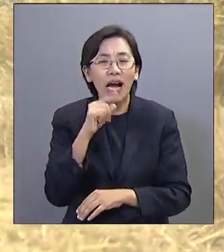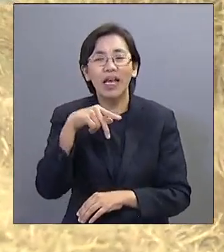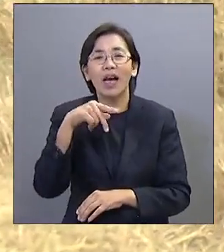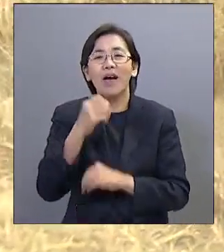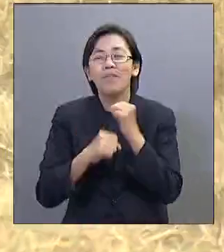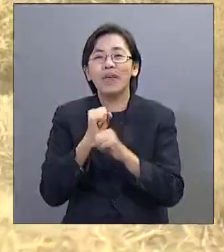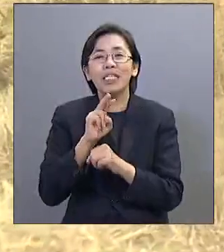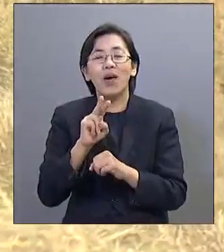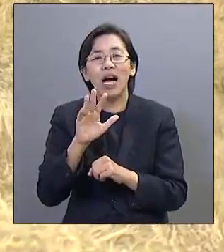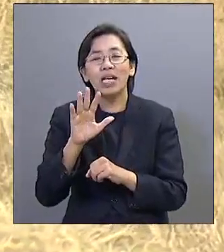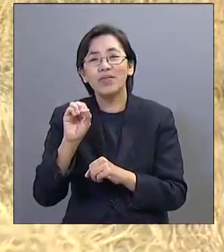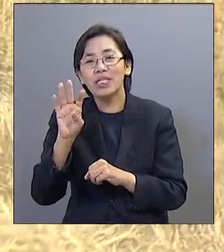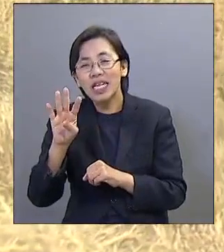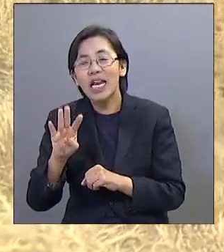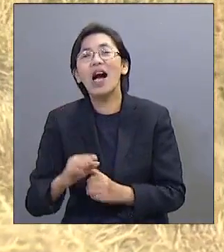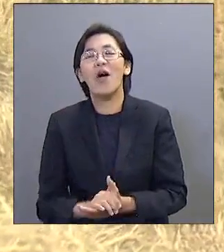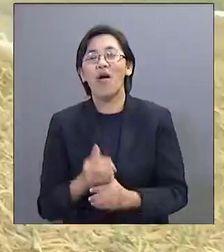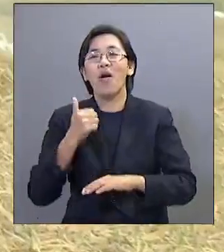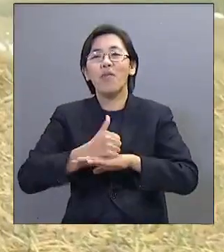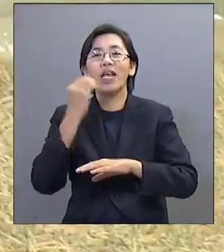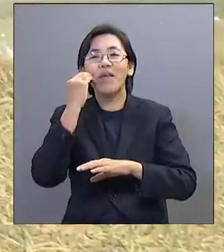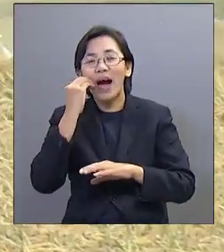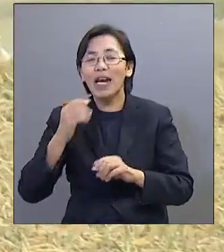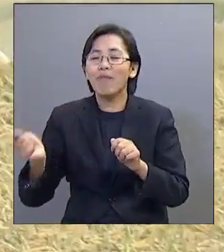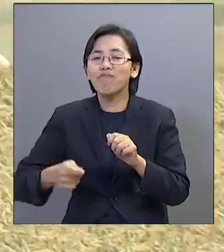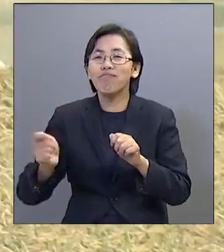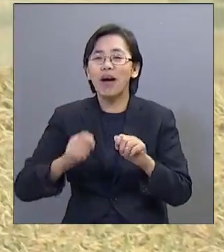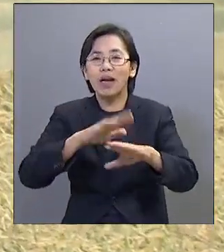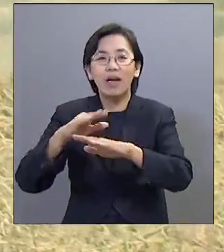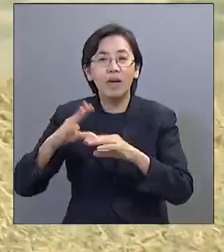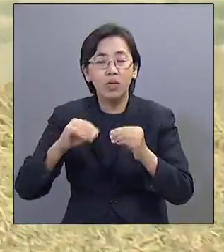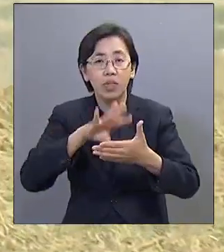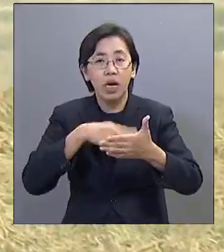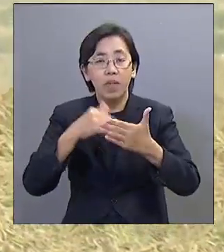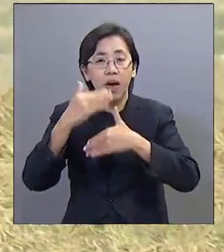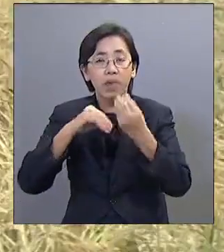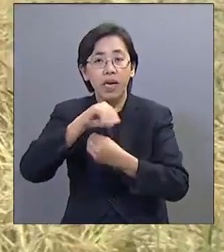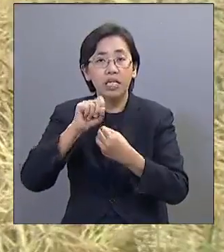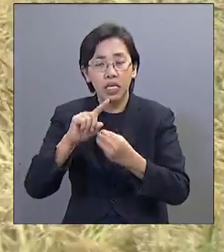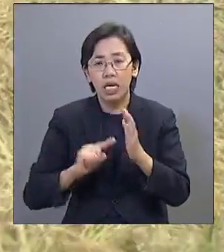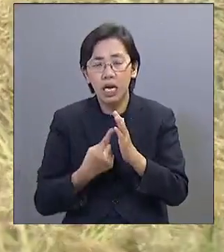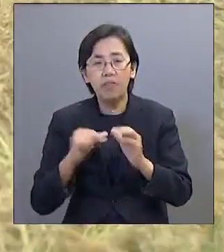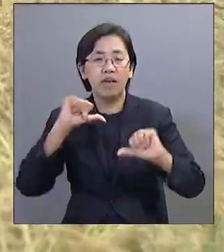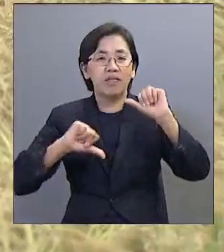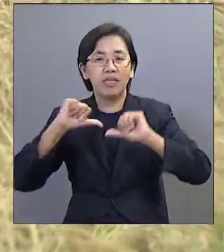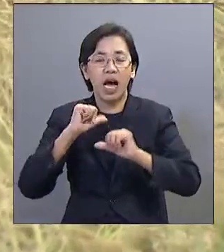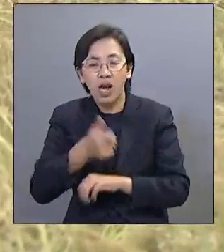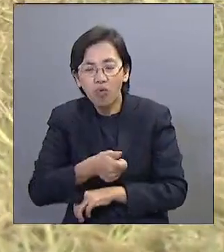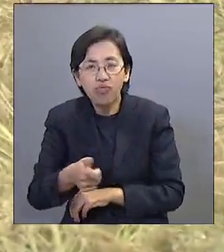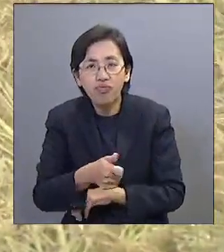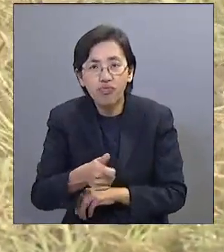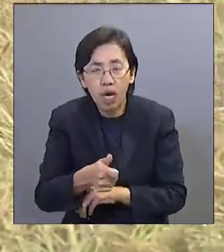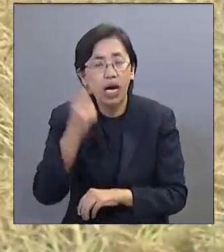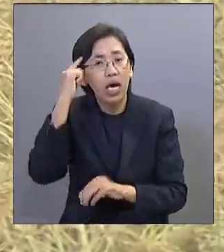2504ผู้ใหญ่หรี่ตีกลองประชุมนั่นเป็นแผนพัฒนาเศรษฐกิจที่เริ่มใช้เคมีค่ะแนวทางการกระตุ้น